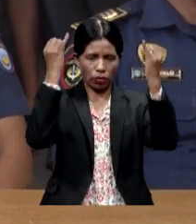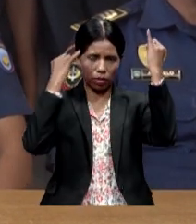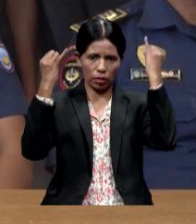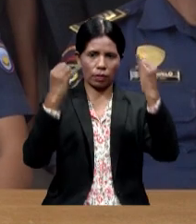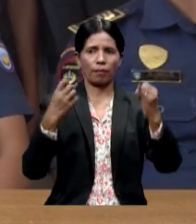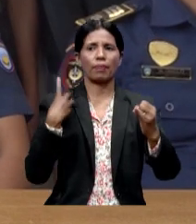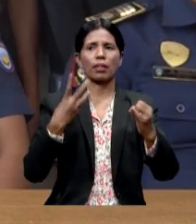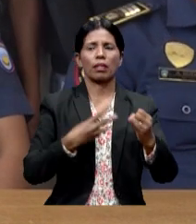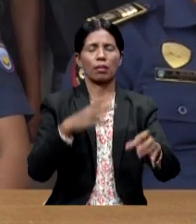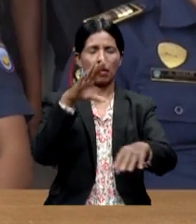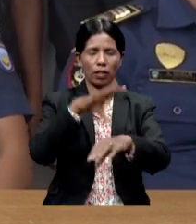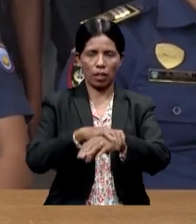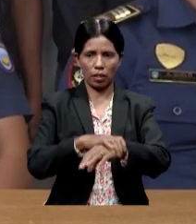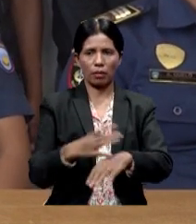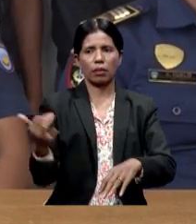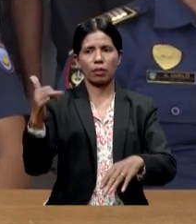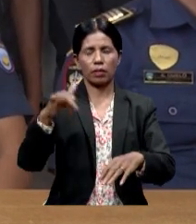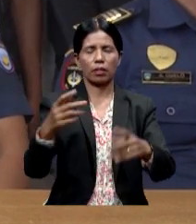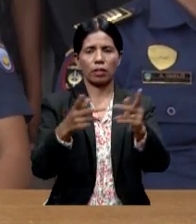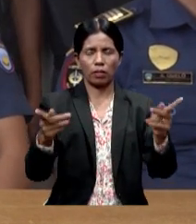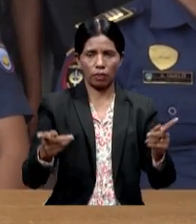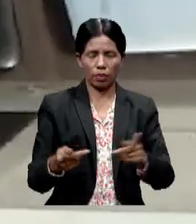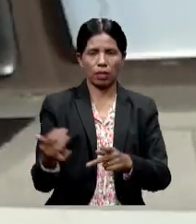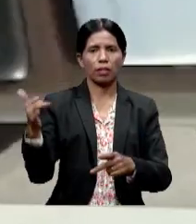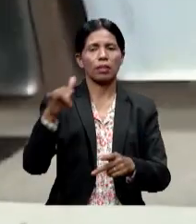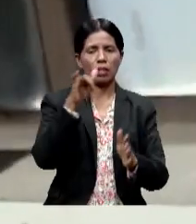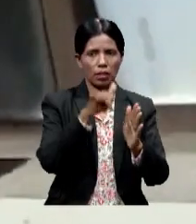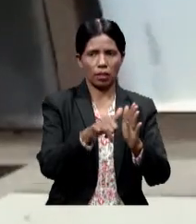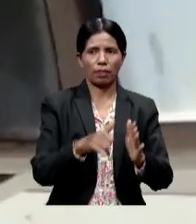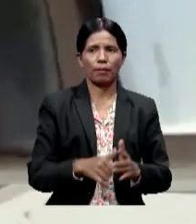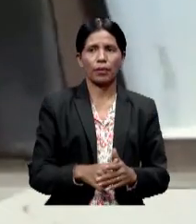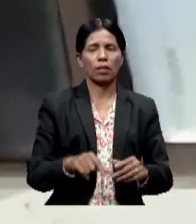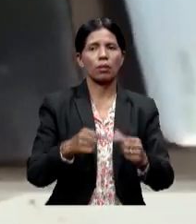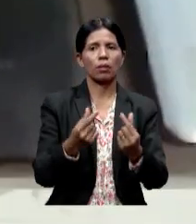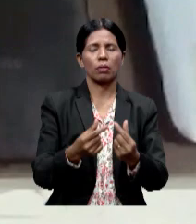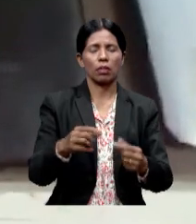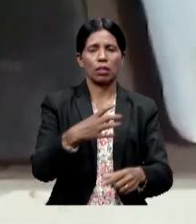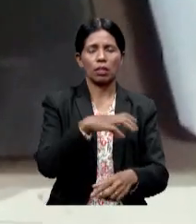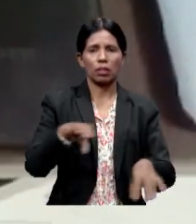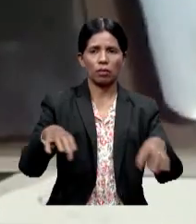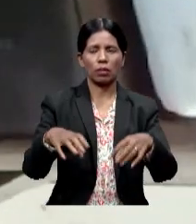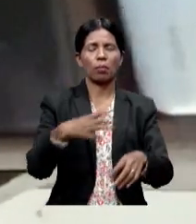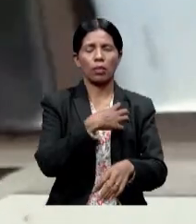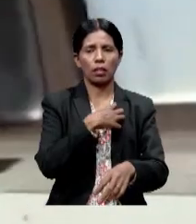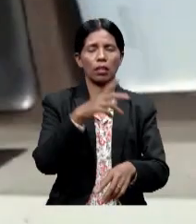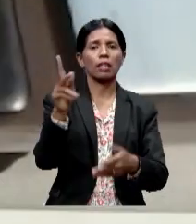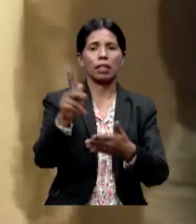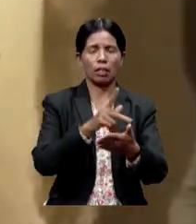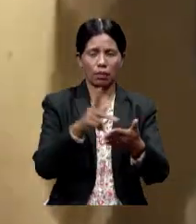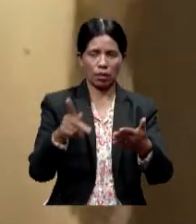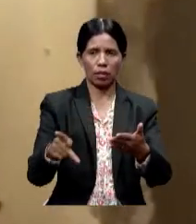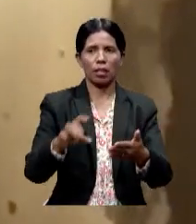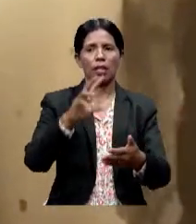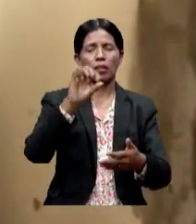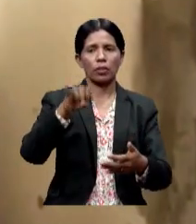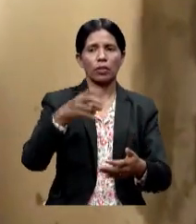ita ba halo kaptura basir ia sir nia fatin bemak sir helaba. Equipa Serviço Polícia Criminal composto Rússia J2,